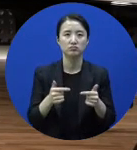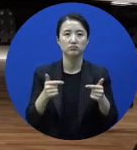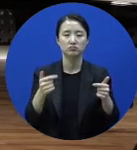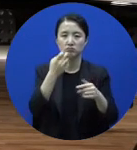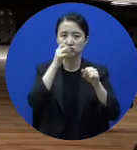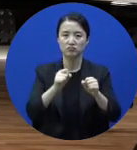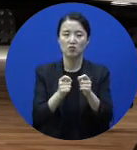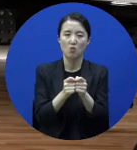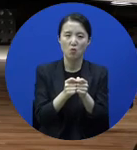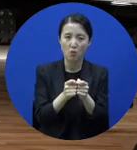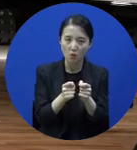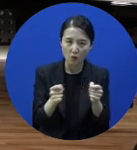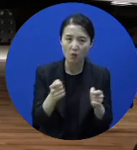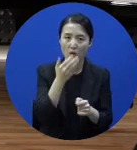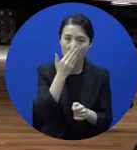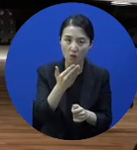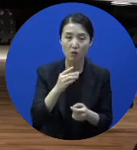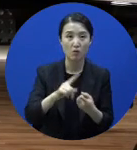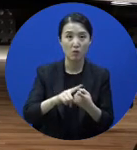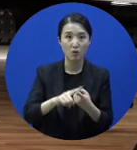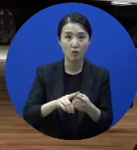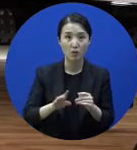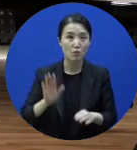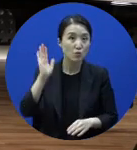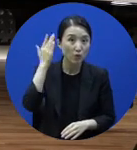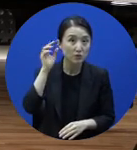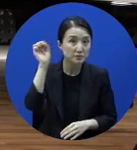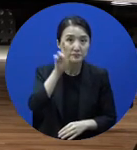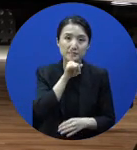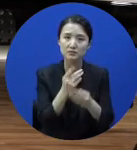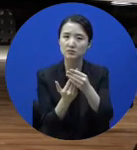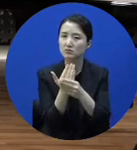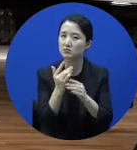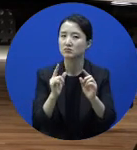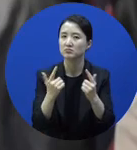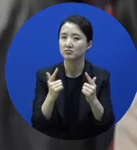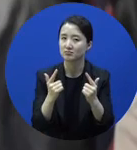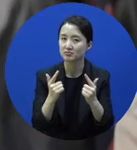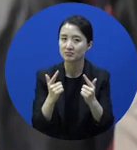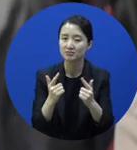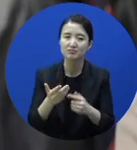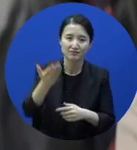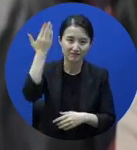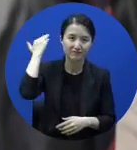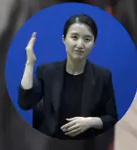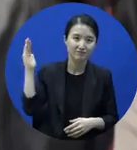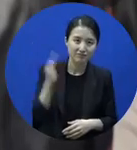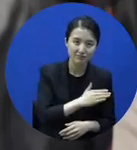있는데, 그렇다고 하면 나는 몇 세까지 살수 있을까? 한번 알아보신 분 있어요?